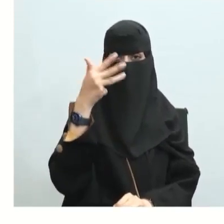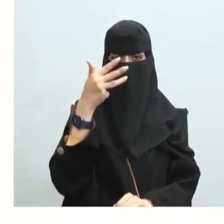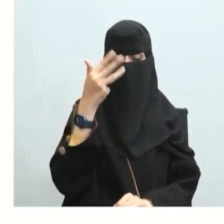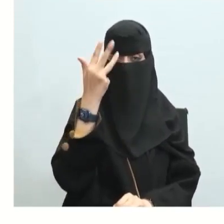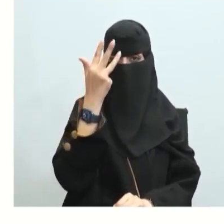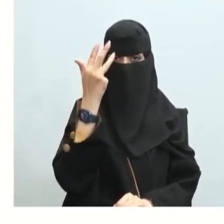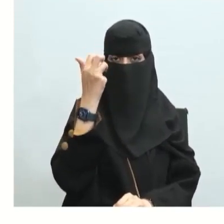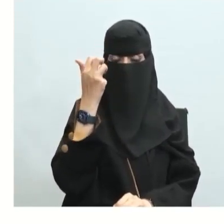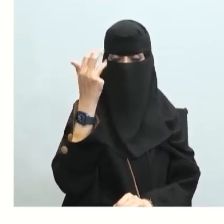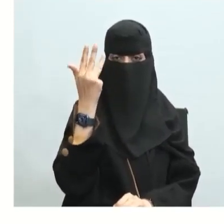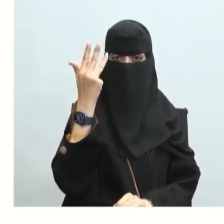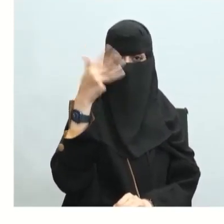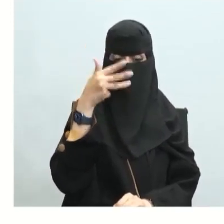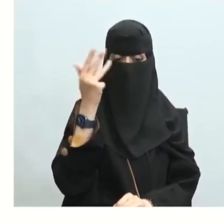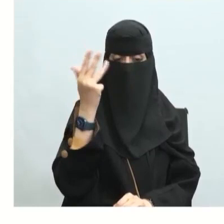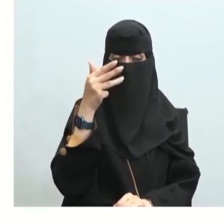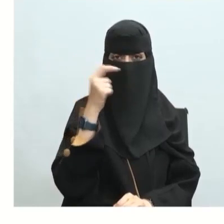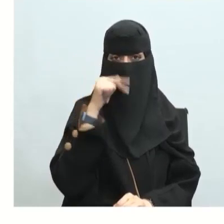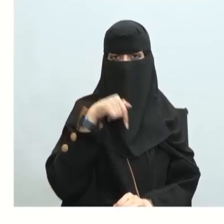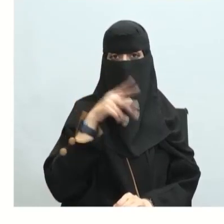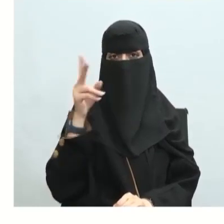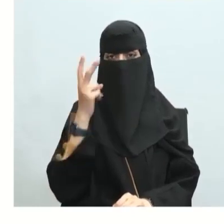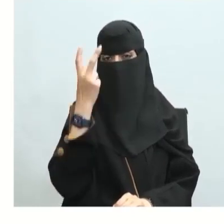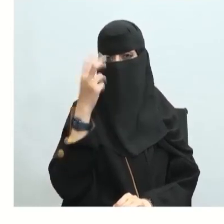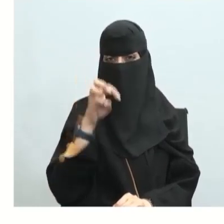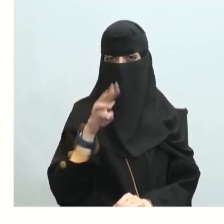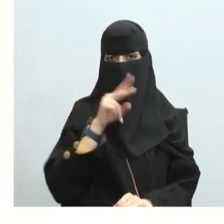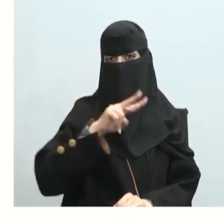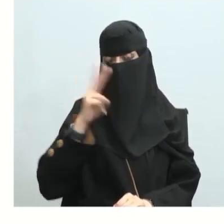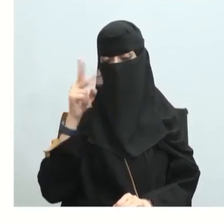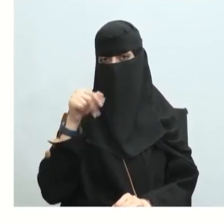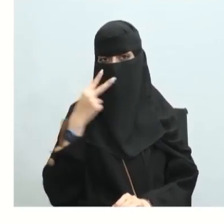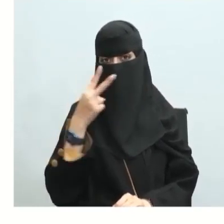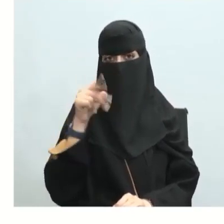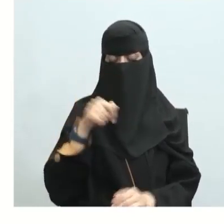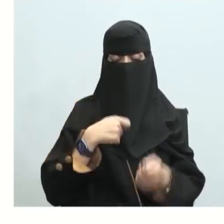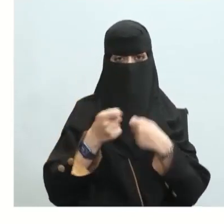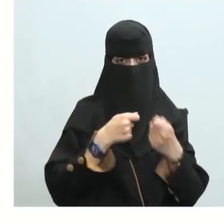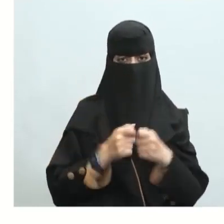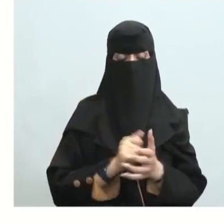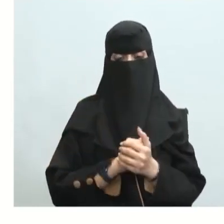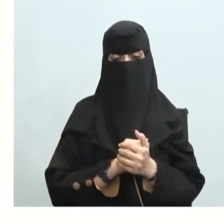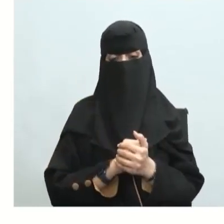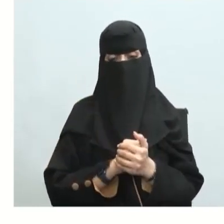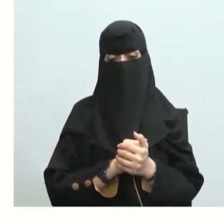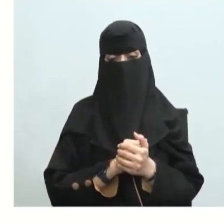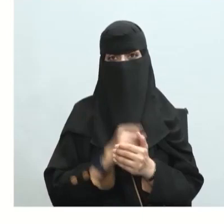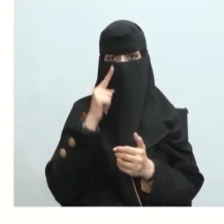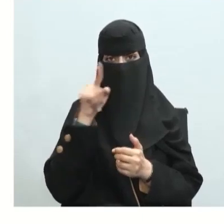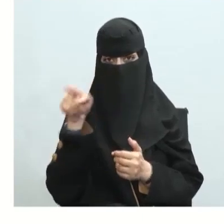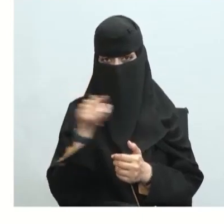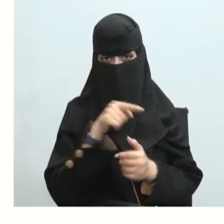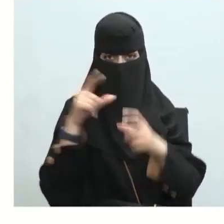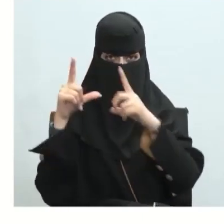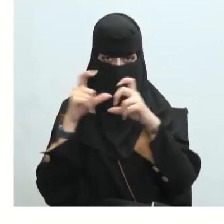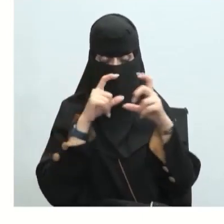1999 هذا حتى لا يبالغ مثلا 2000 تختلف ايضا النظره للمتسوقين هنا مقعد ارضي فخم